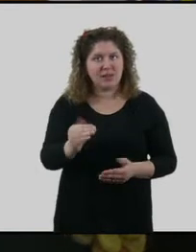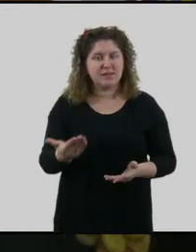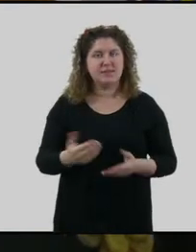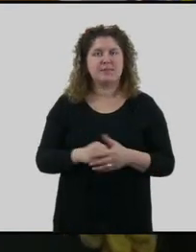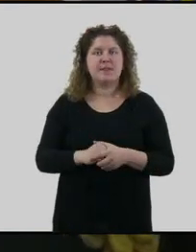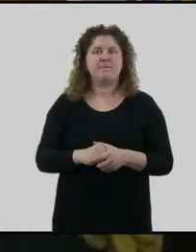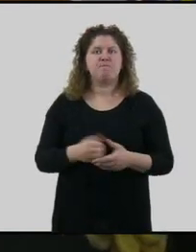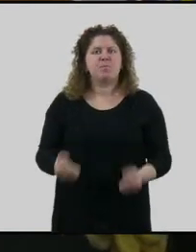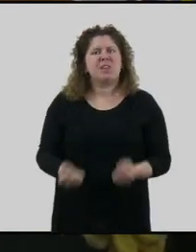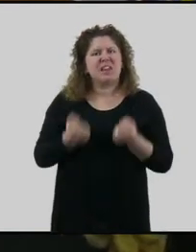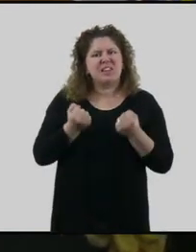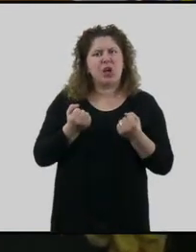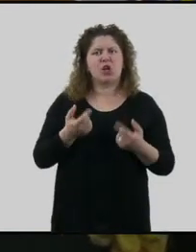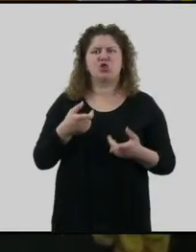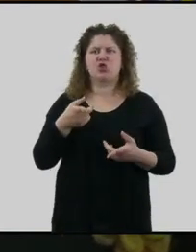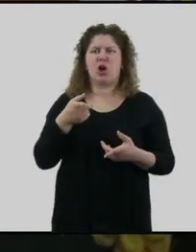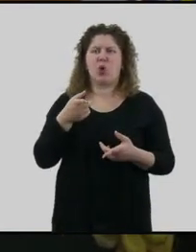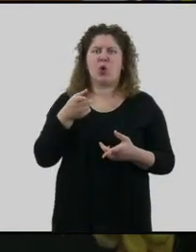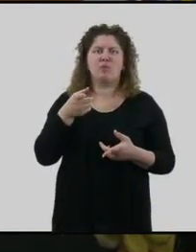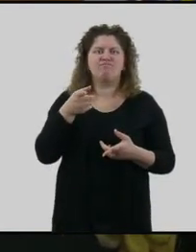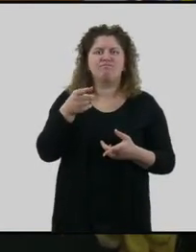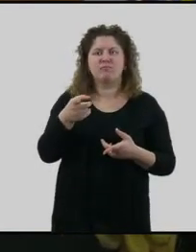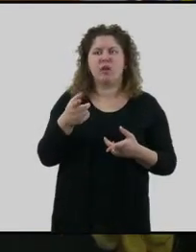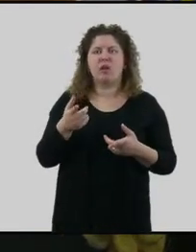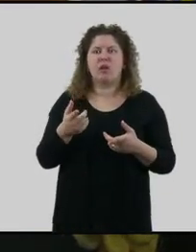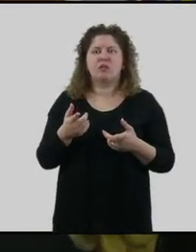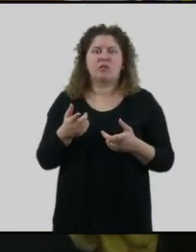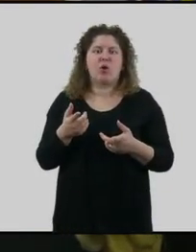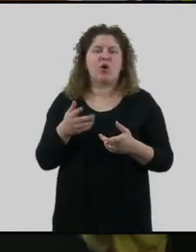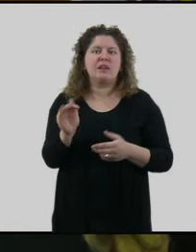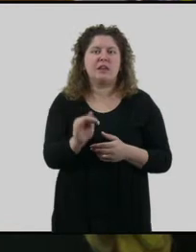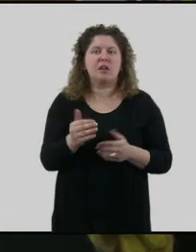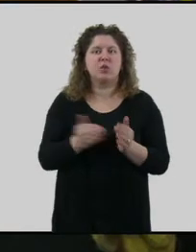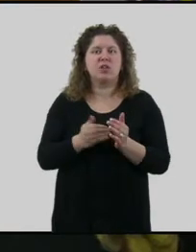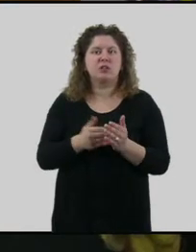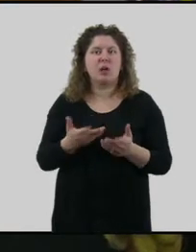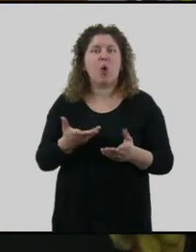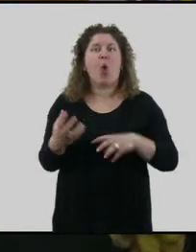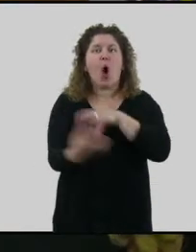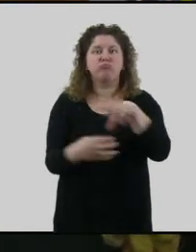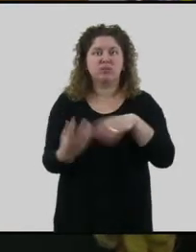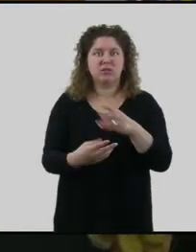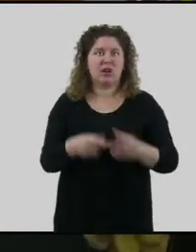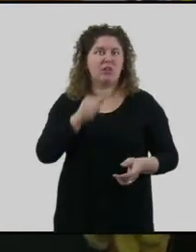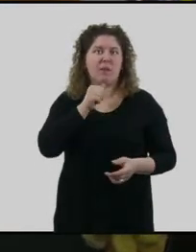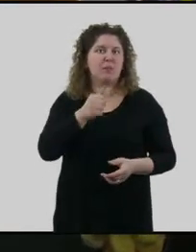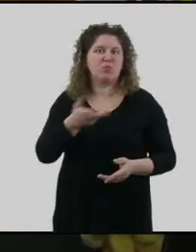smještavati djecu kojima treba obitelj, svoj to djeci ne treba obitelj na par dana, neko nekada ti to godinu, dve, a nekada to